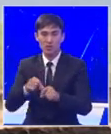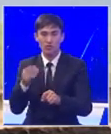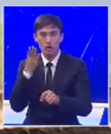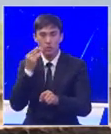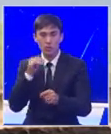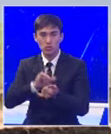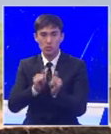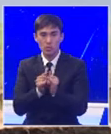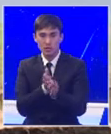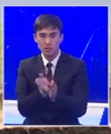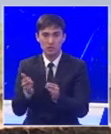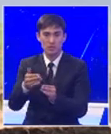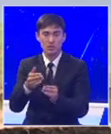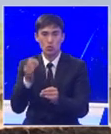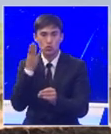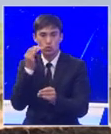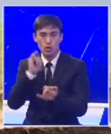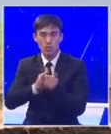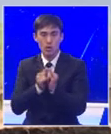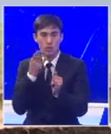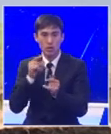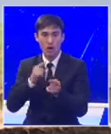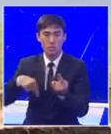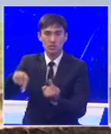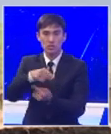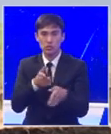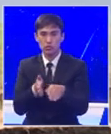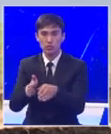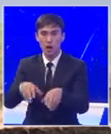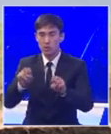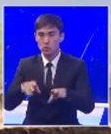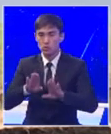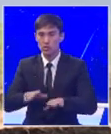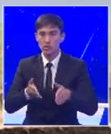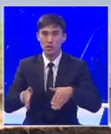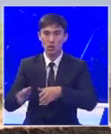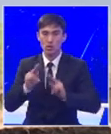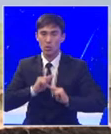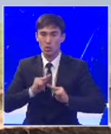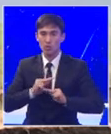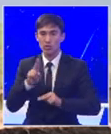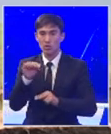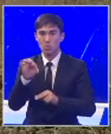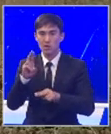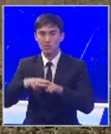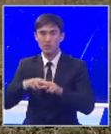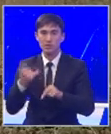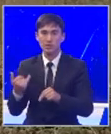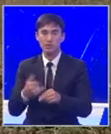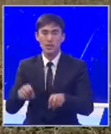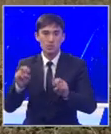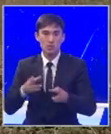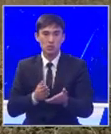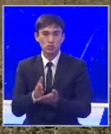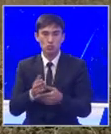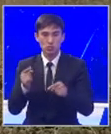и с Ускемена в Алматы на объездные пути. На опасных участках дорог работают посты ДПС. Специальные